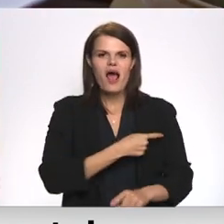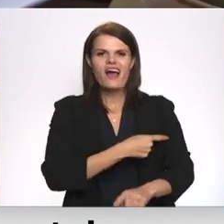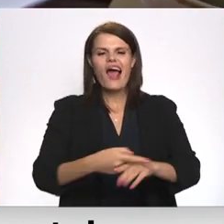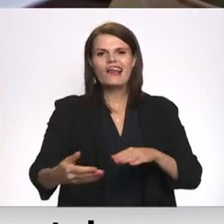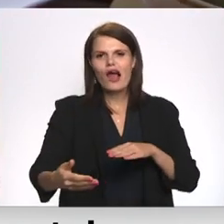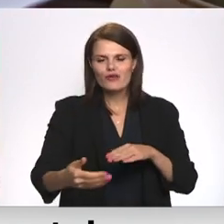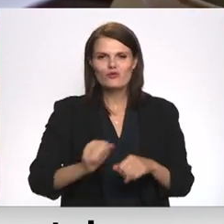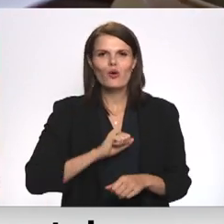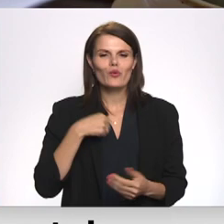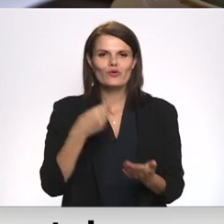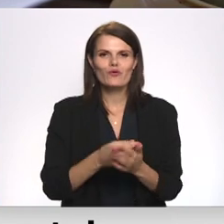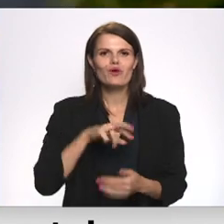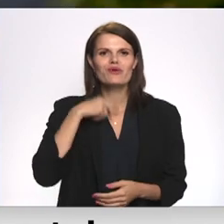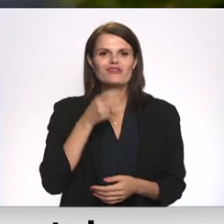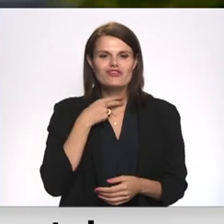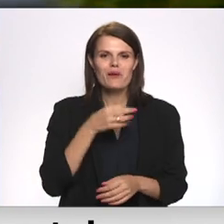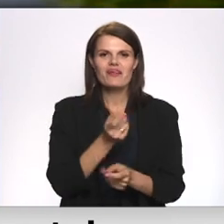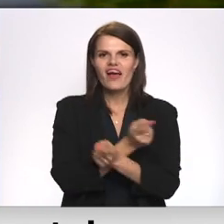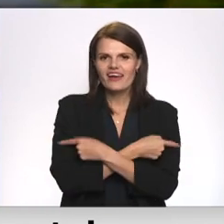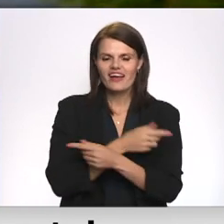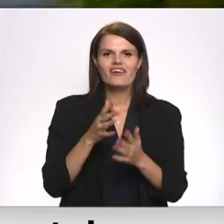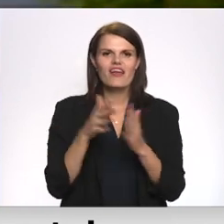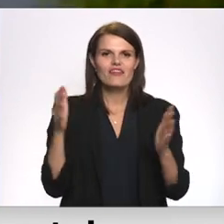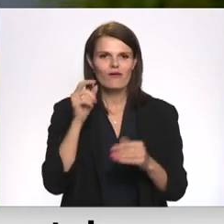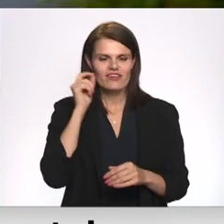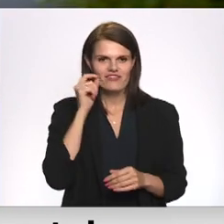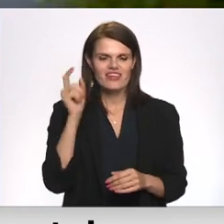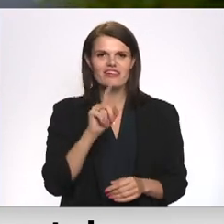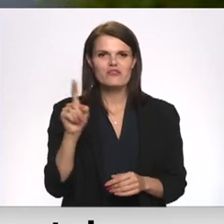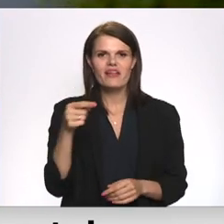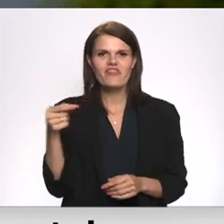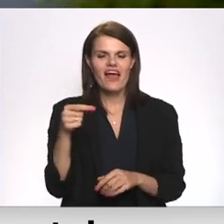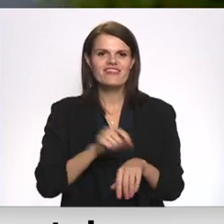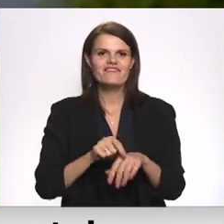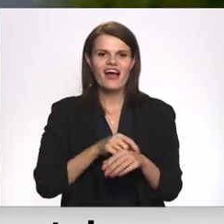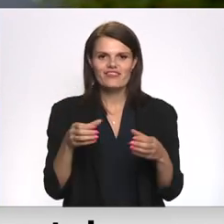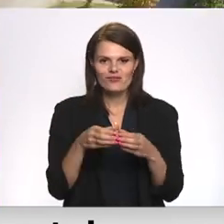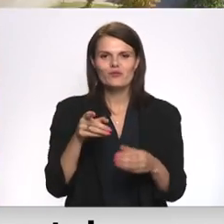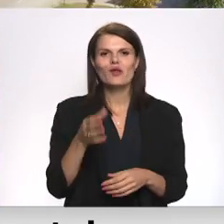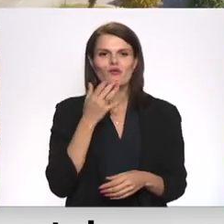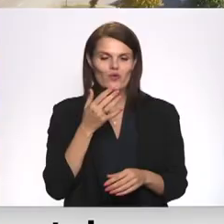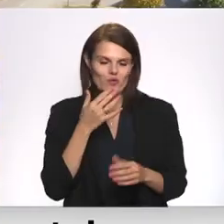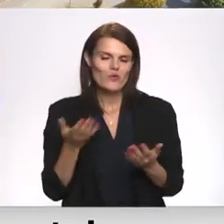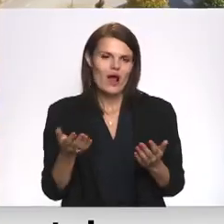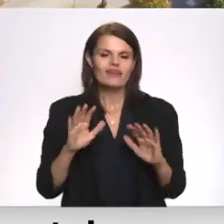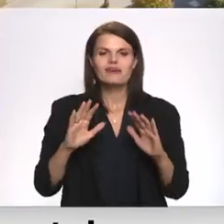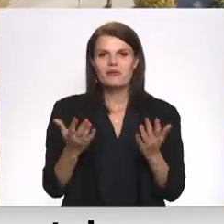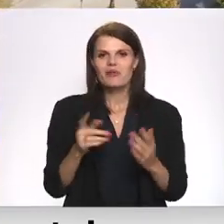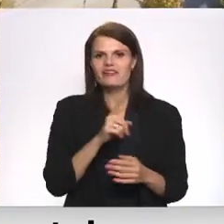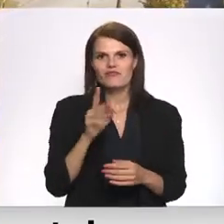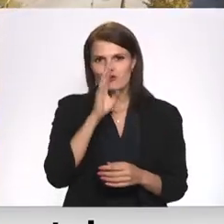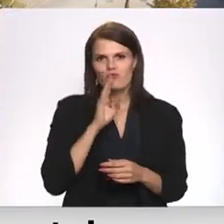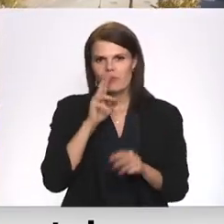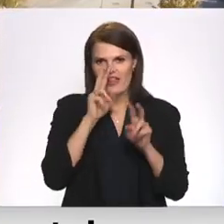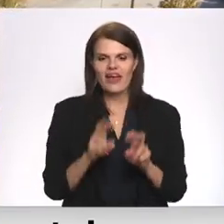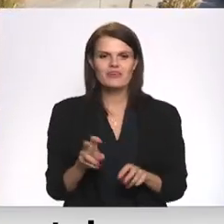nopirkt džemperus vai kreklus. Daudziem vīriešiem negatīva asins grupa, nu, bet tas ir joks jokam. Visintensīvākā